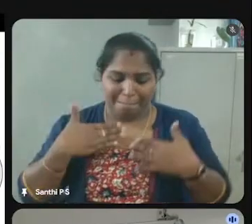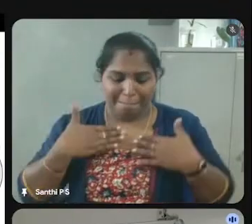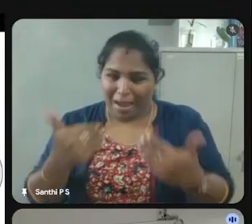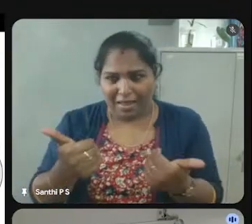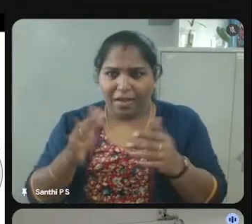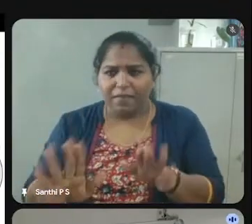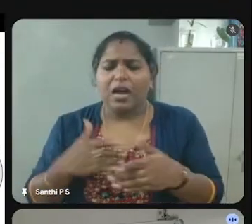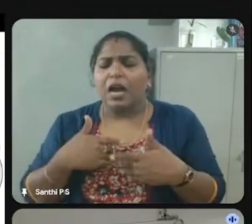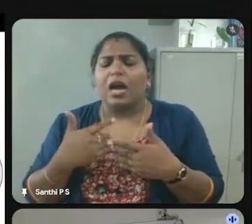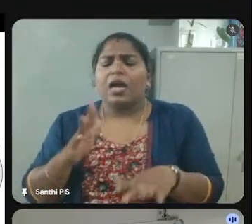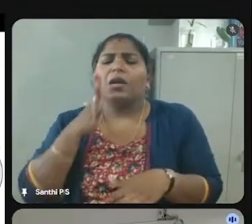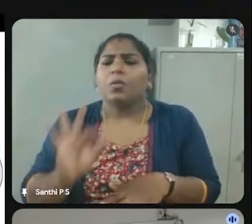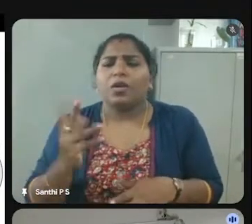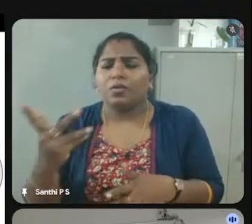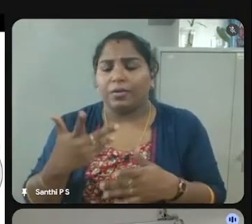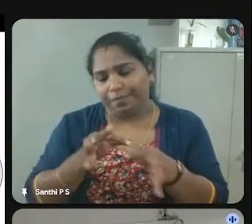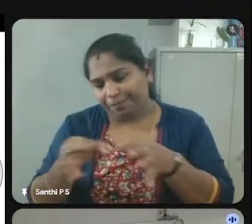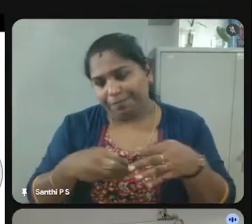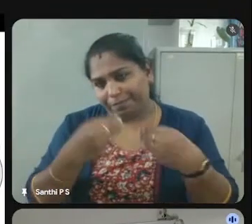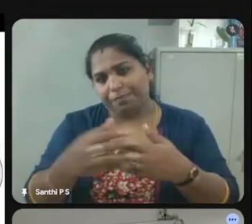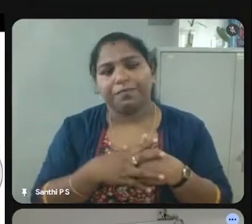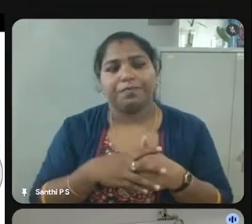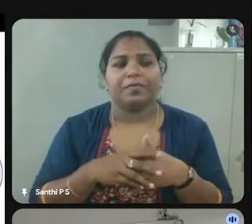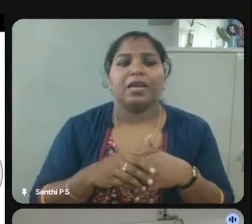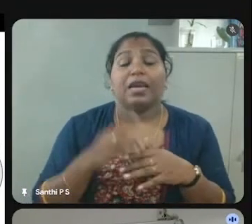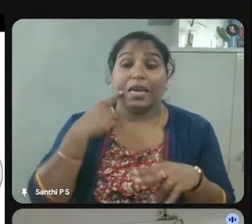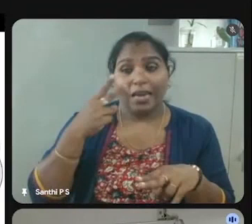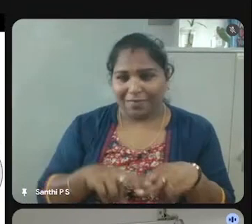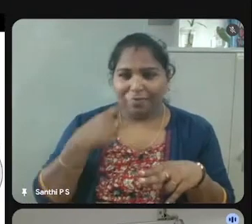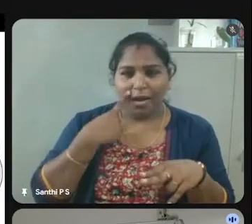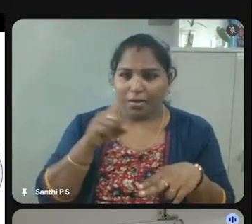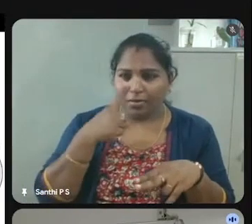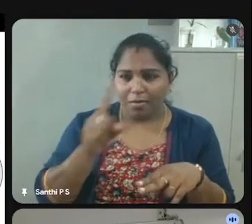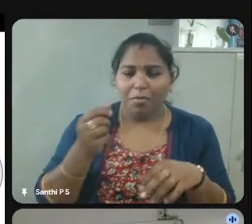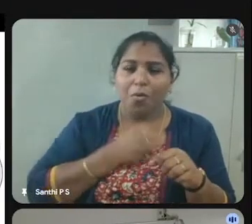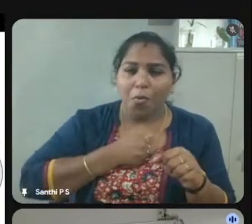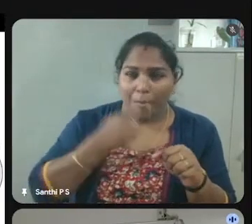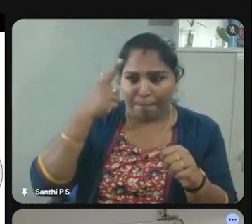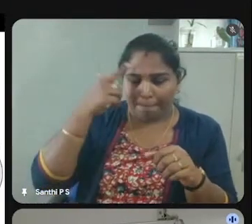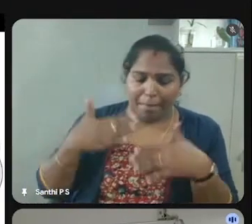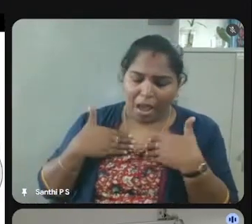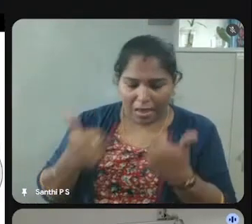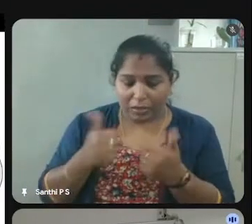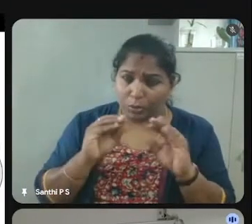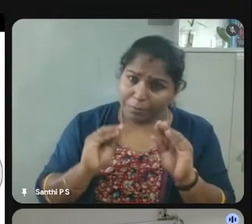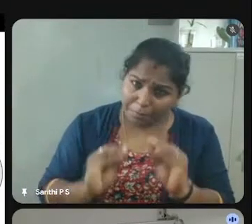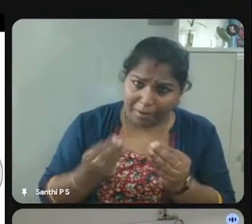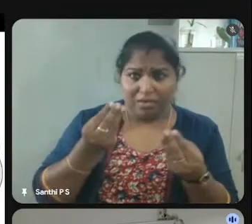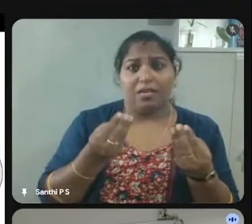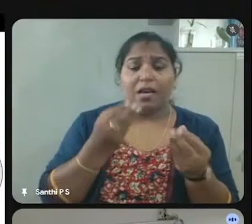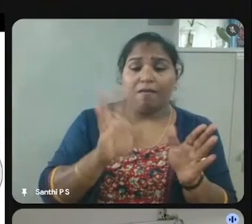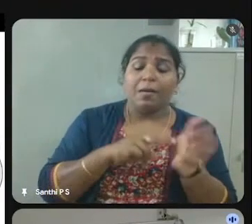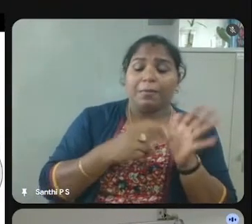നമ്മുടെ മാനസികാരോഗ്യം മെച്ചപ്പെട്ട രീതിയിലുള്ളതാണ് എന്നുണ്ടെങ്കിൽ കുട്ടികളുടെ ആവശ്യങ്ങളോട് തീർച്ചയായിട്ടും നമുക്കും ആ ഒരു